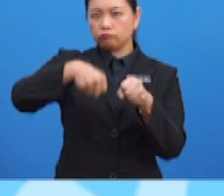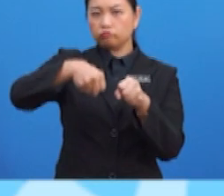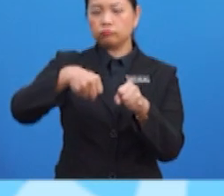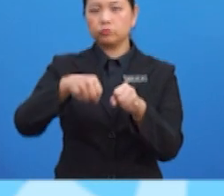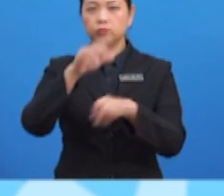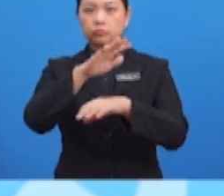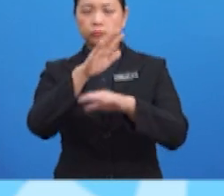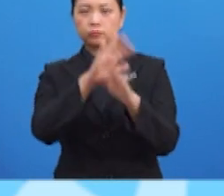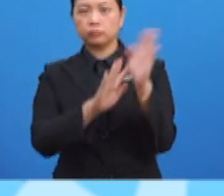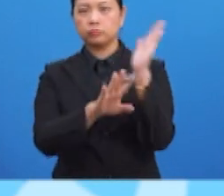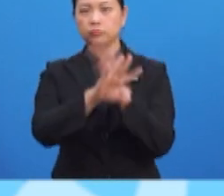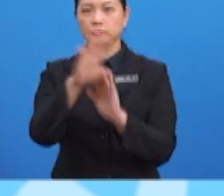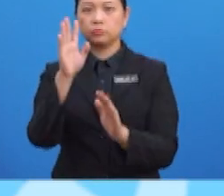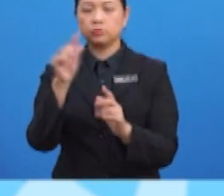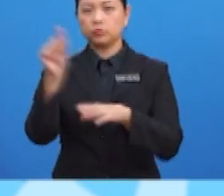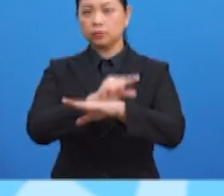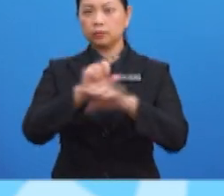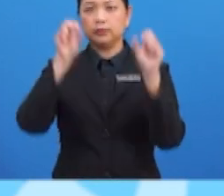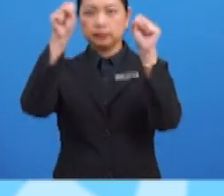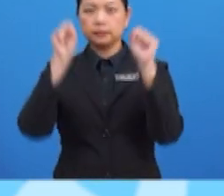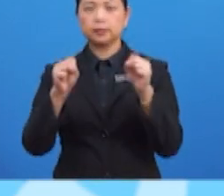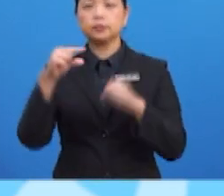yang menggunakan sistem gear.